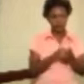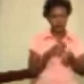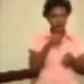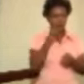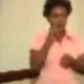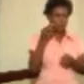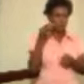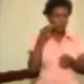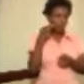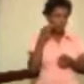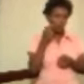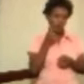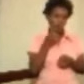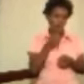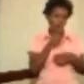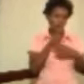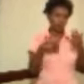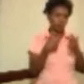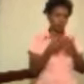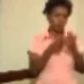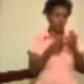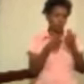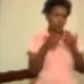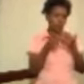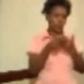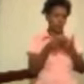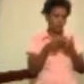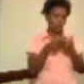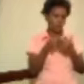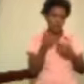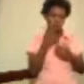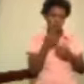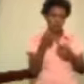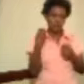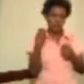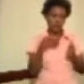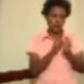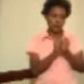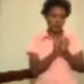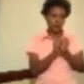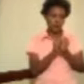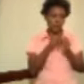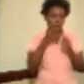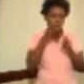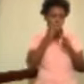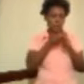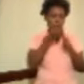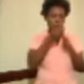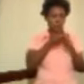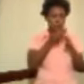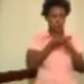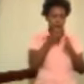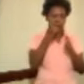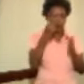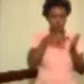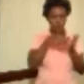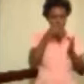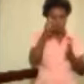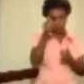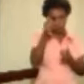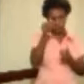ceci que tout programme qui est élaboré à New York en mars 2010 par la